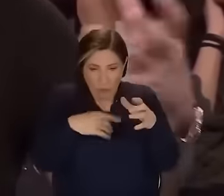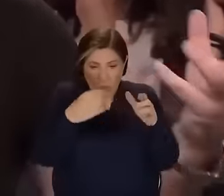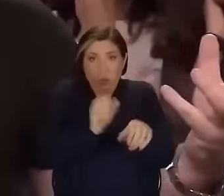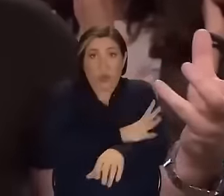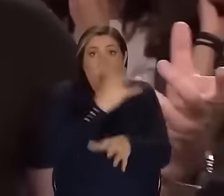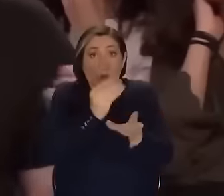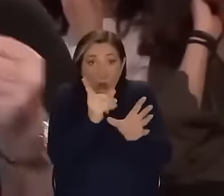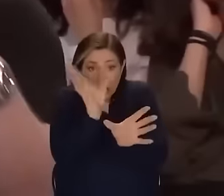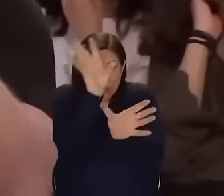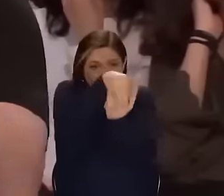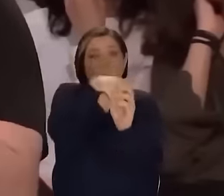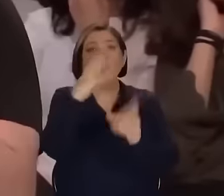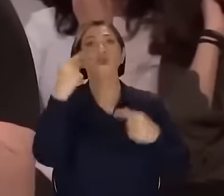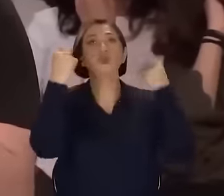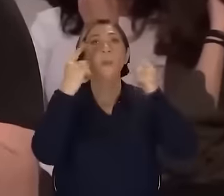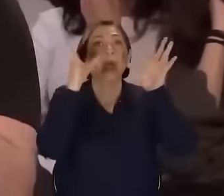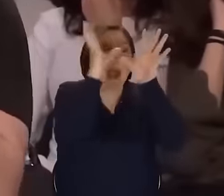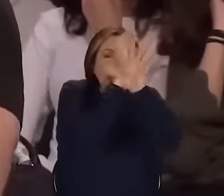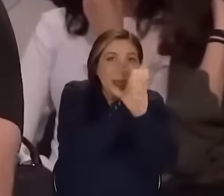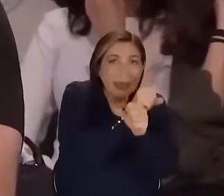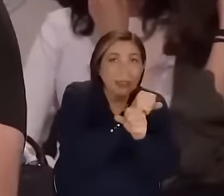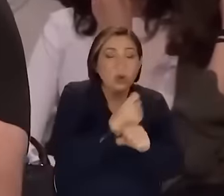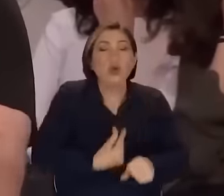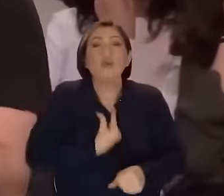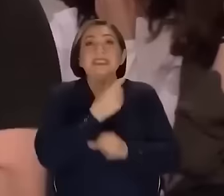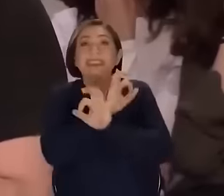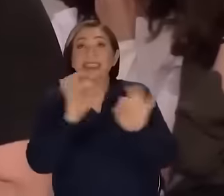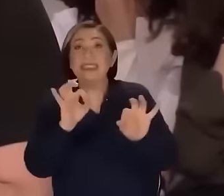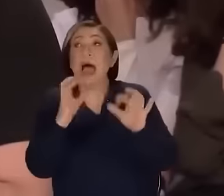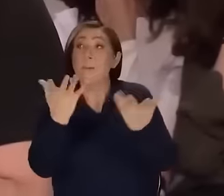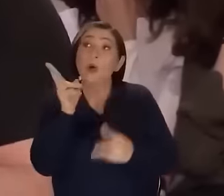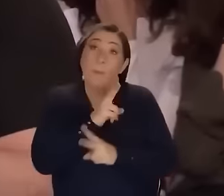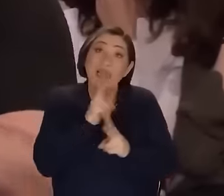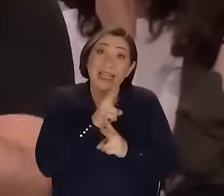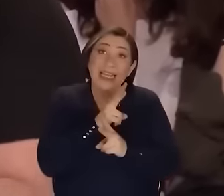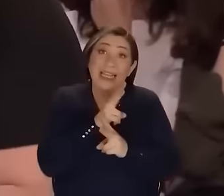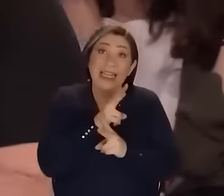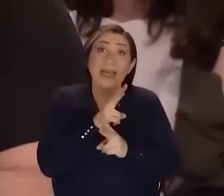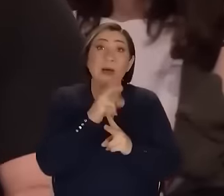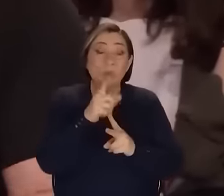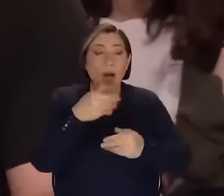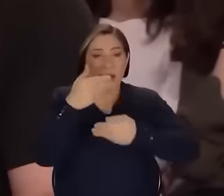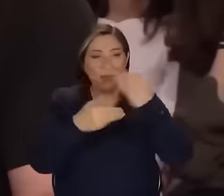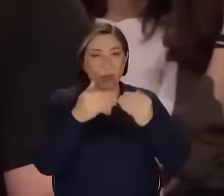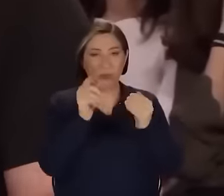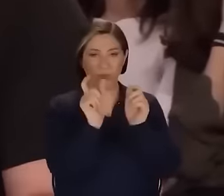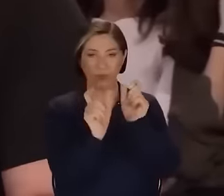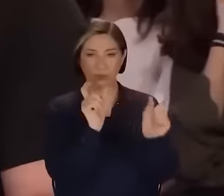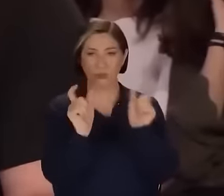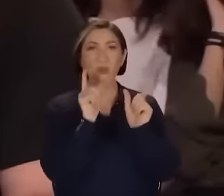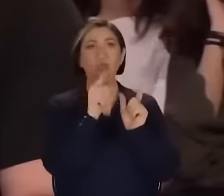bu form içine girdiğini düşündüm. Yani karanlık, ümitsiz ama komik. Yani bu tarifin, bu sıfat aslında